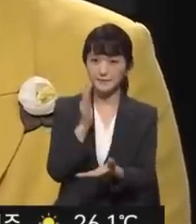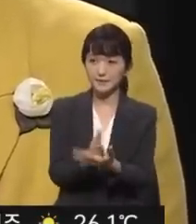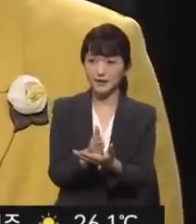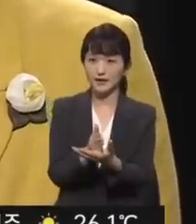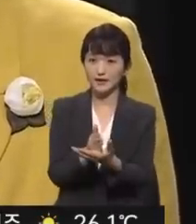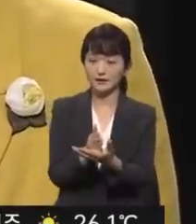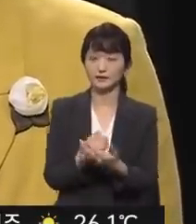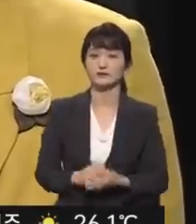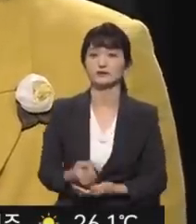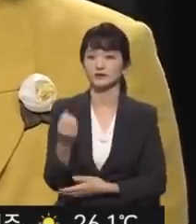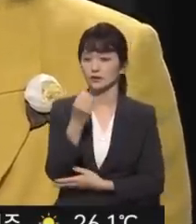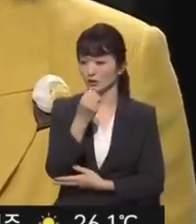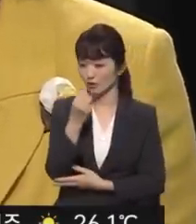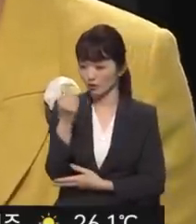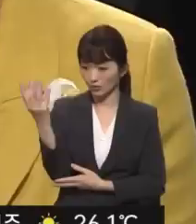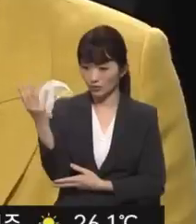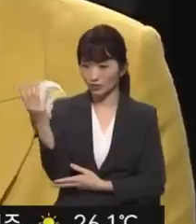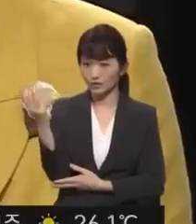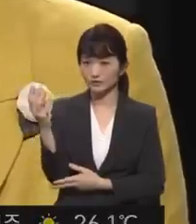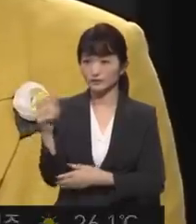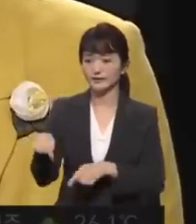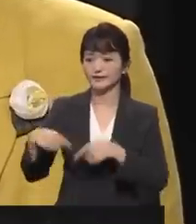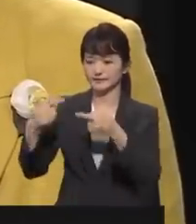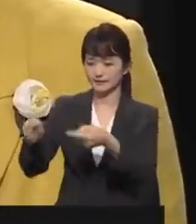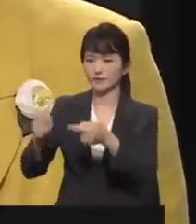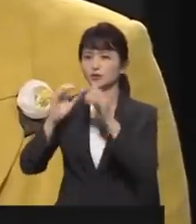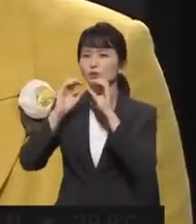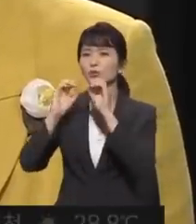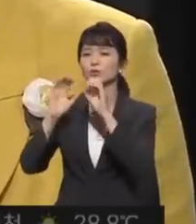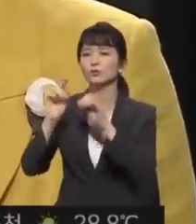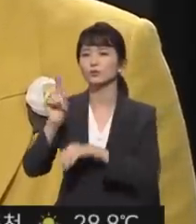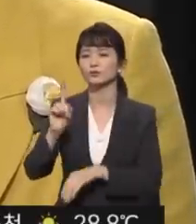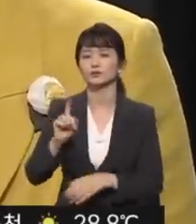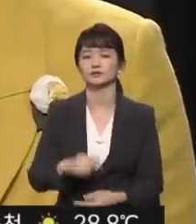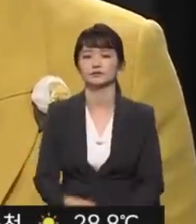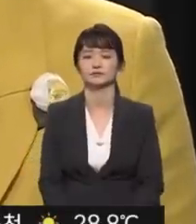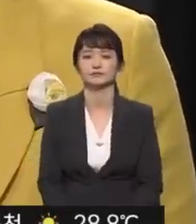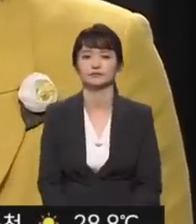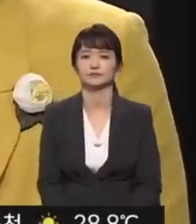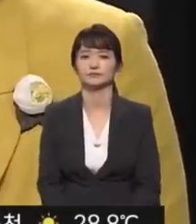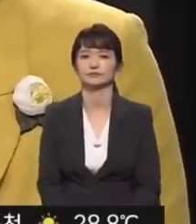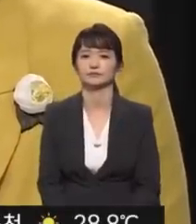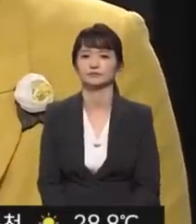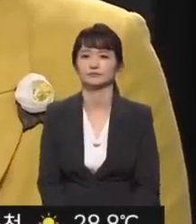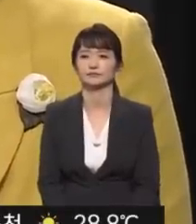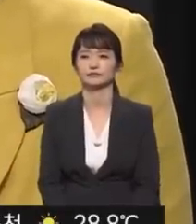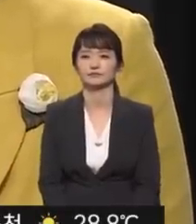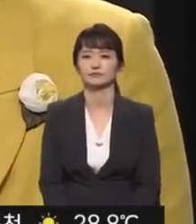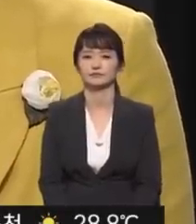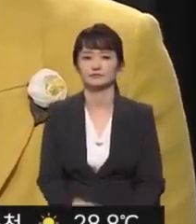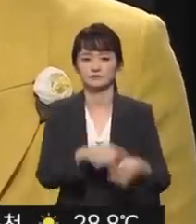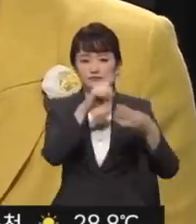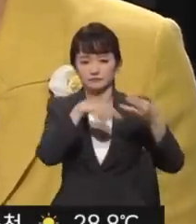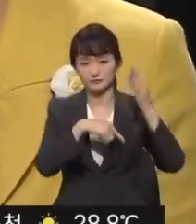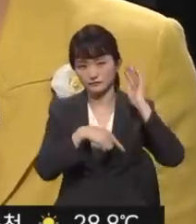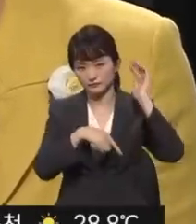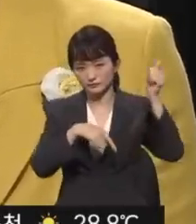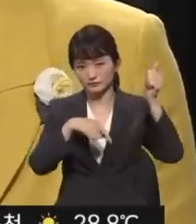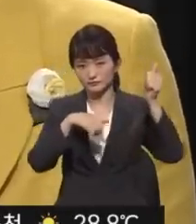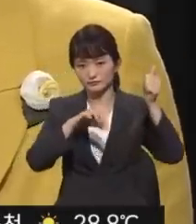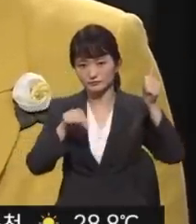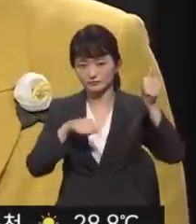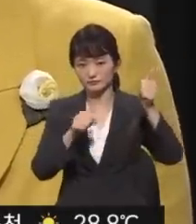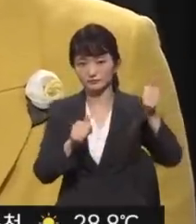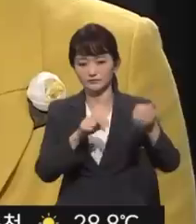여론전을 펼쳐 거든요 그런데 이제 그 때 나온 얘기 중에 어떤 얘기가 있었냐 면 그 문자 파동이 후에 뭔가 2군 중에